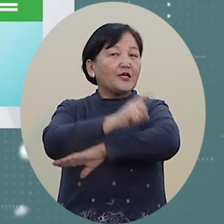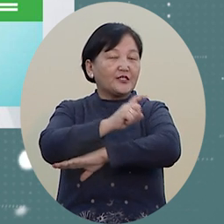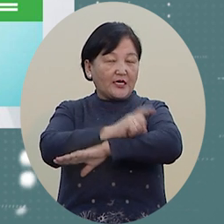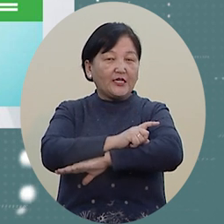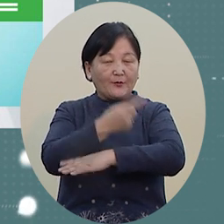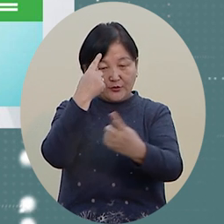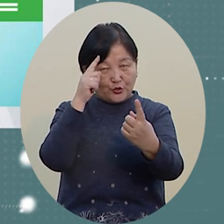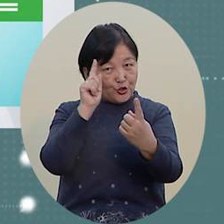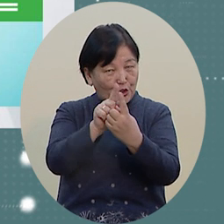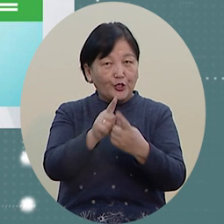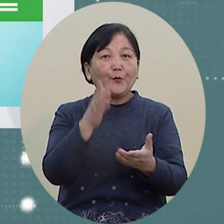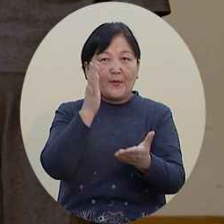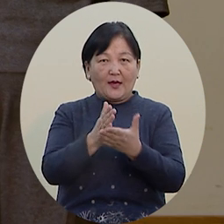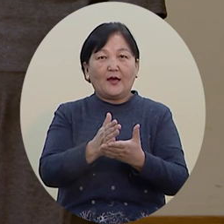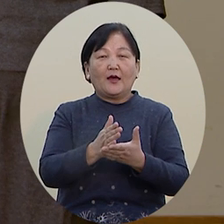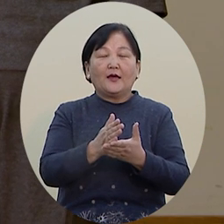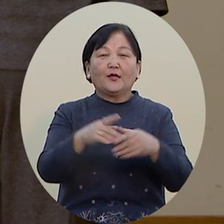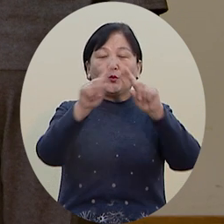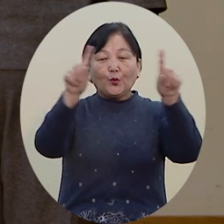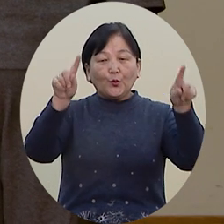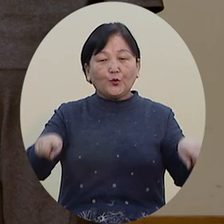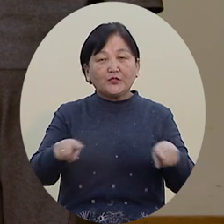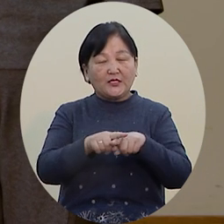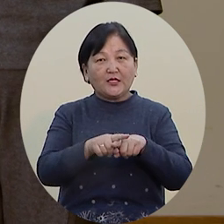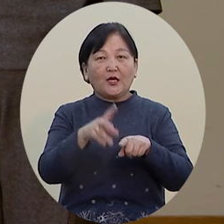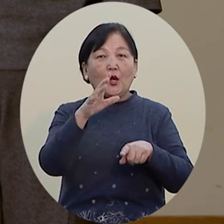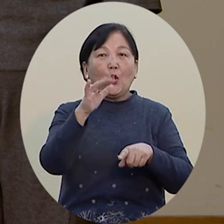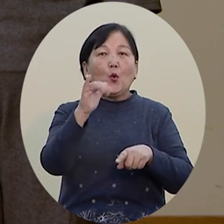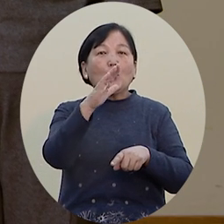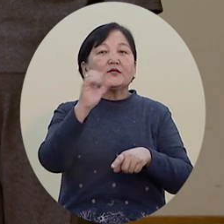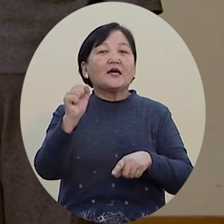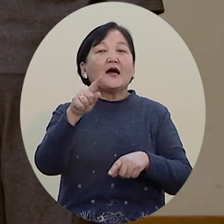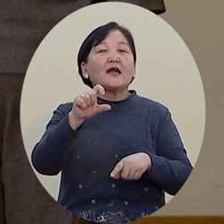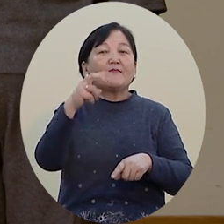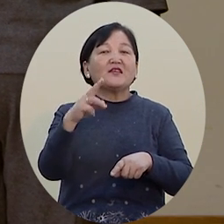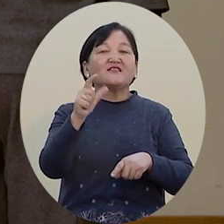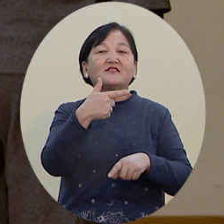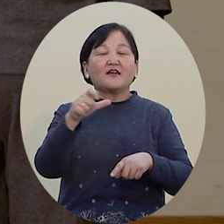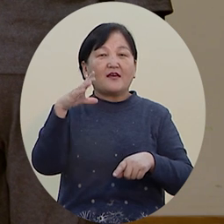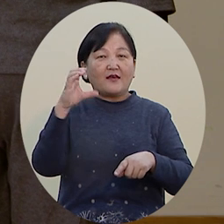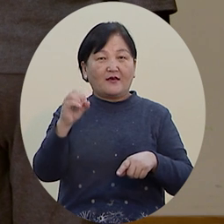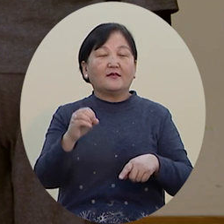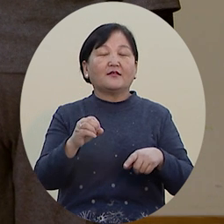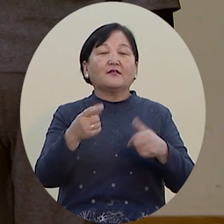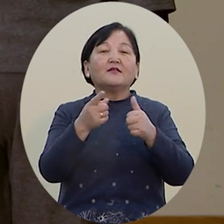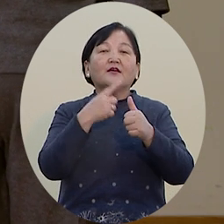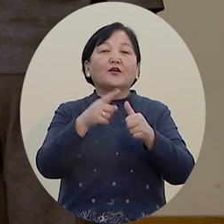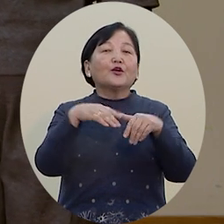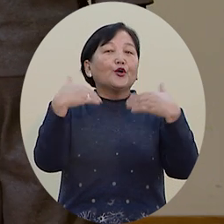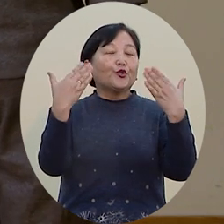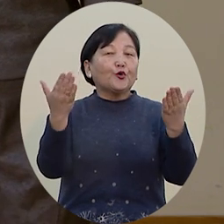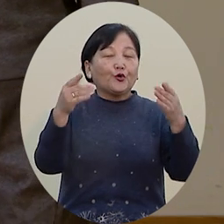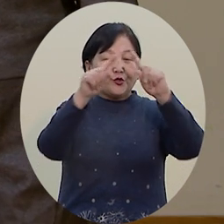хүснэгтэндээ оруулах юм зорилт тавьсан байгаа. За бүгдээрээ энэ хүү хүснэгтийг бол усаа хэмцгээ гэсэн нэр өгөж тооцоо хийж